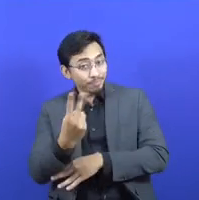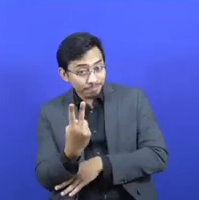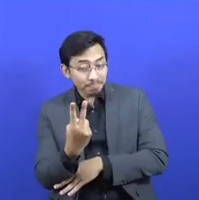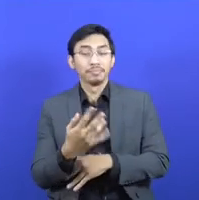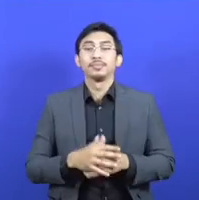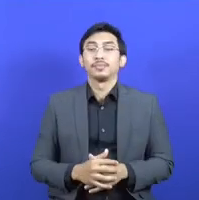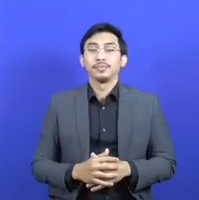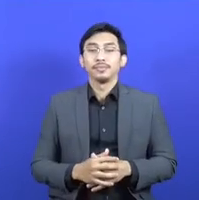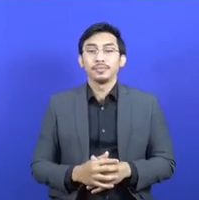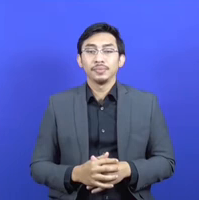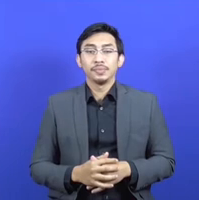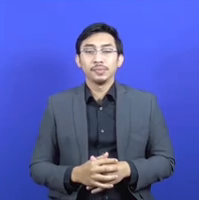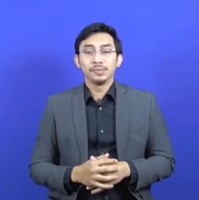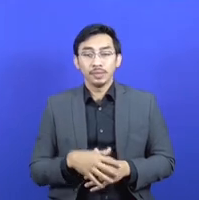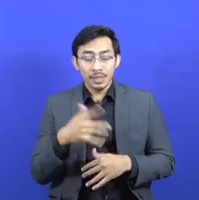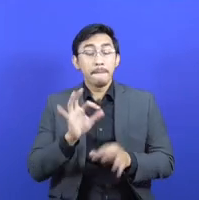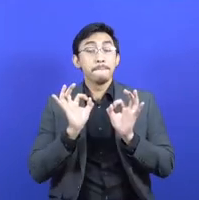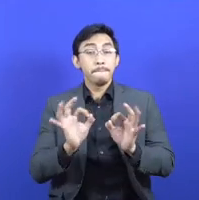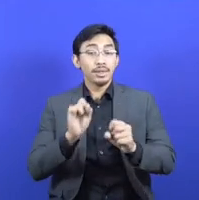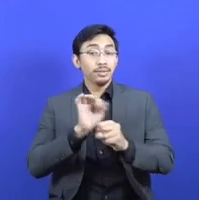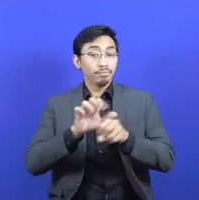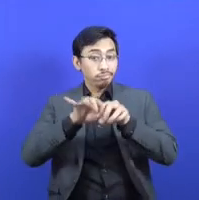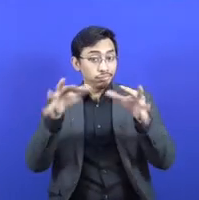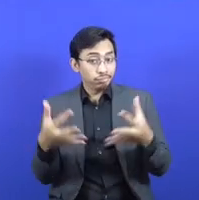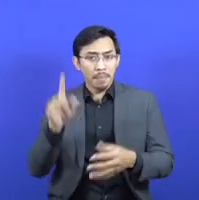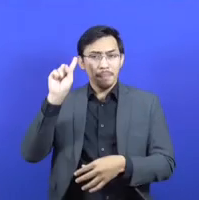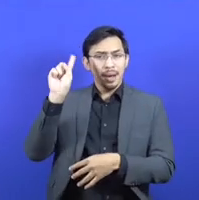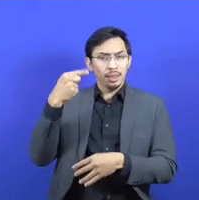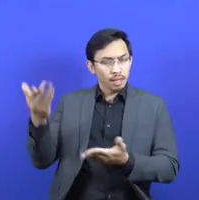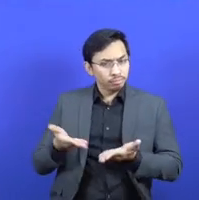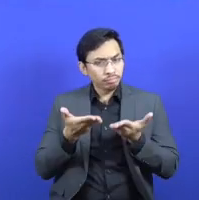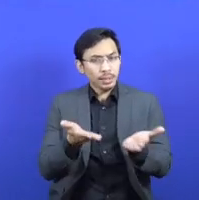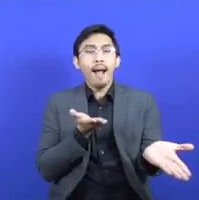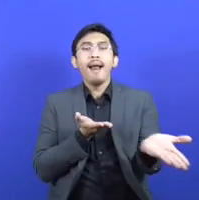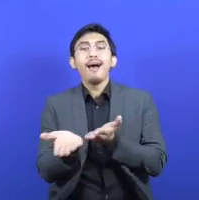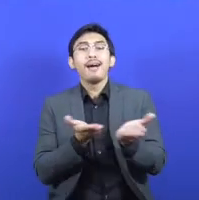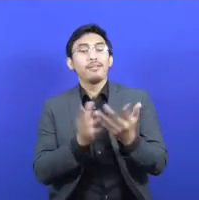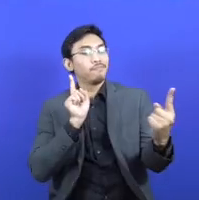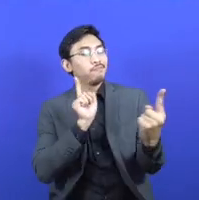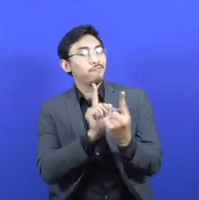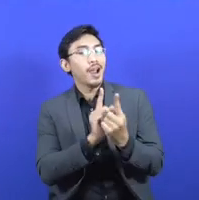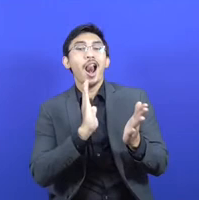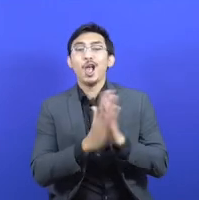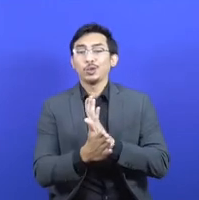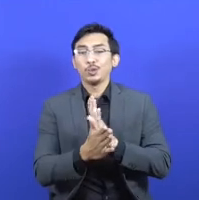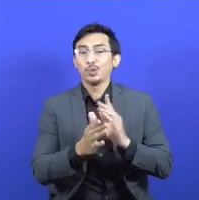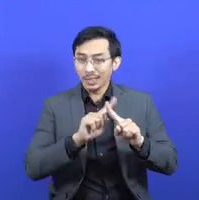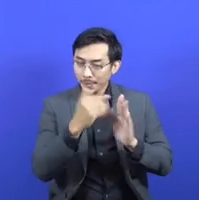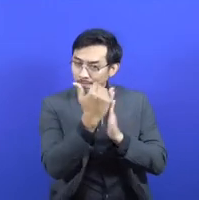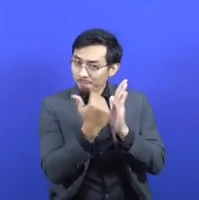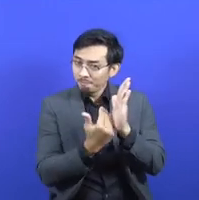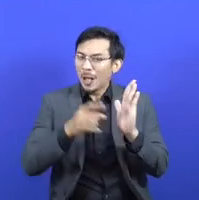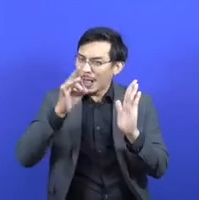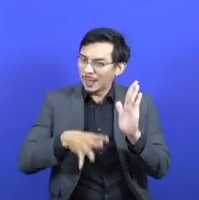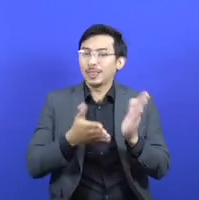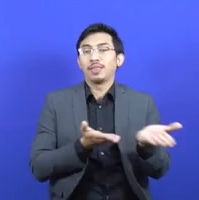status kewarganegaraan. Selama masa pandemi, pemerintah sendiri menyediakan layanan tatap muka langsung dengan